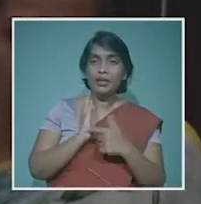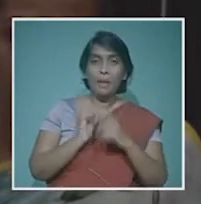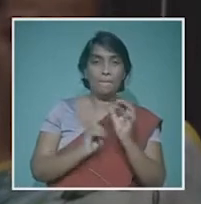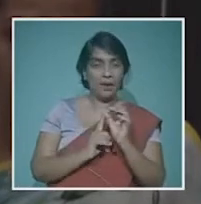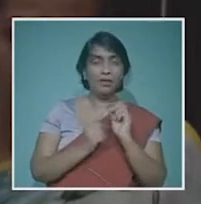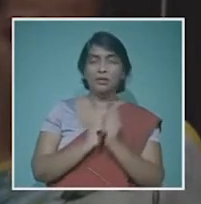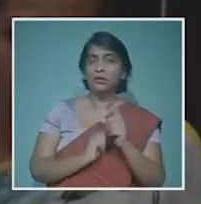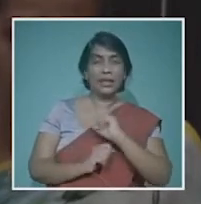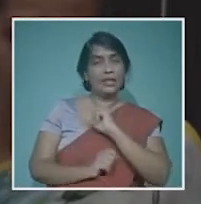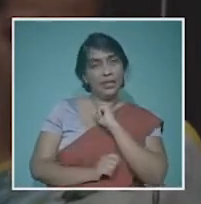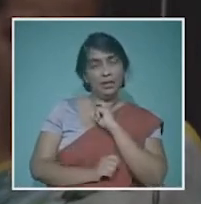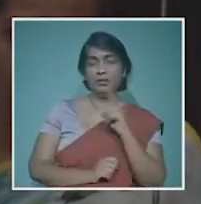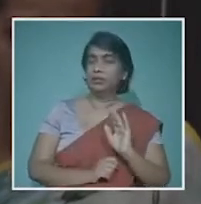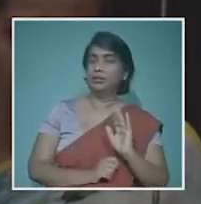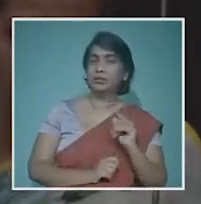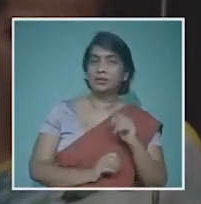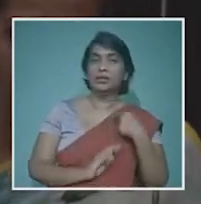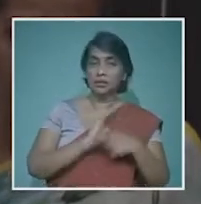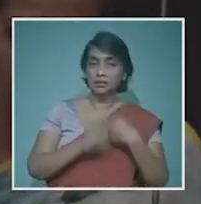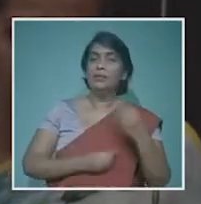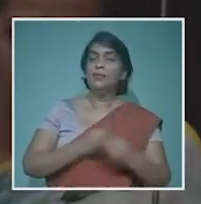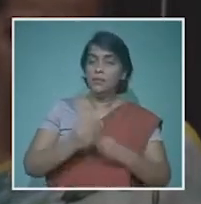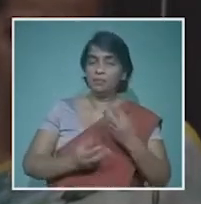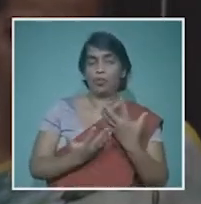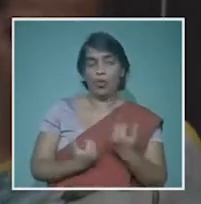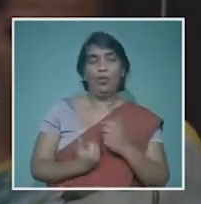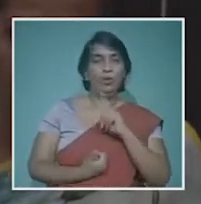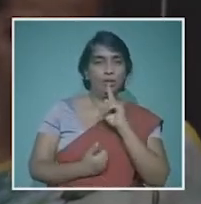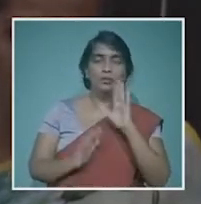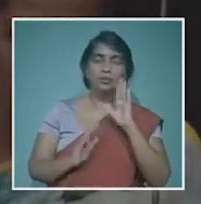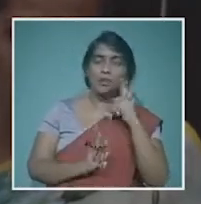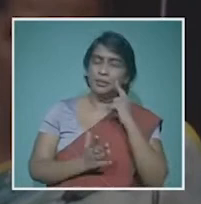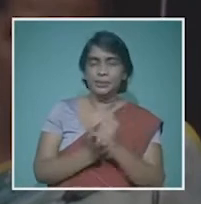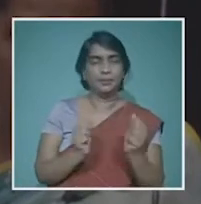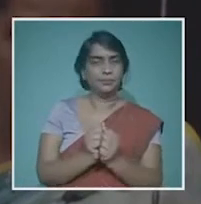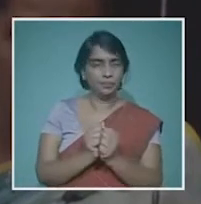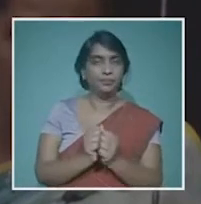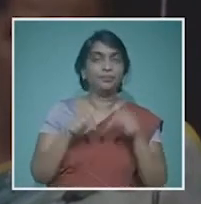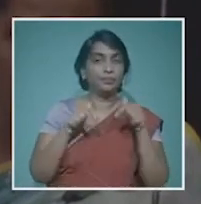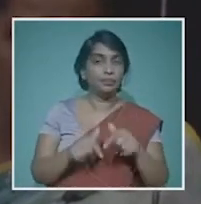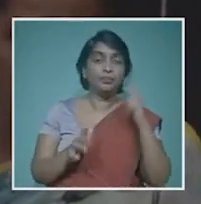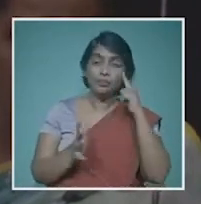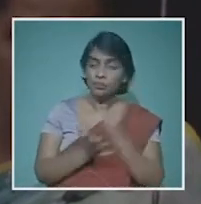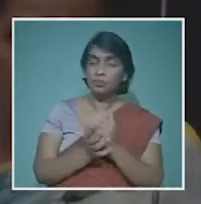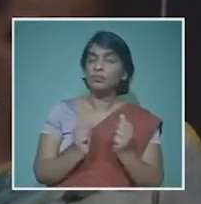ගැහුවා. මේක මේ දේශීය ව්‍යාපාරය කියලා කෑ ගැහුවා. කොහොම හරි අමාරුවෙන් කළා. දැන් අමාරුවෙන්